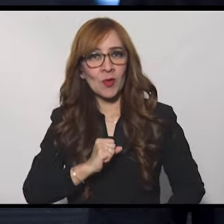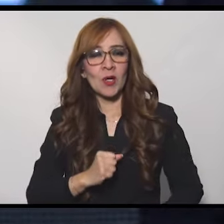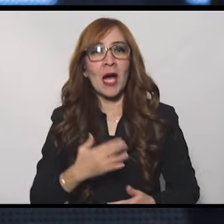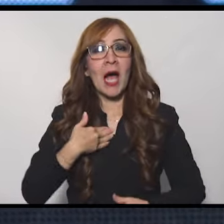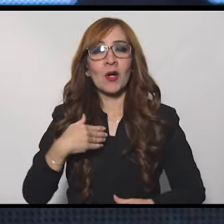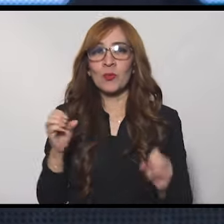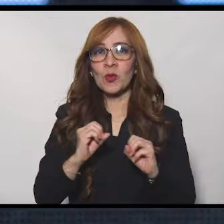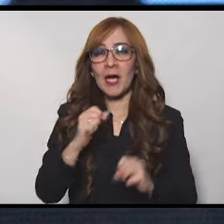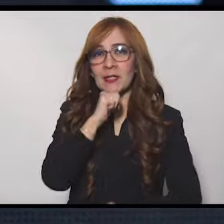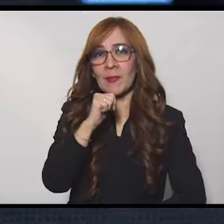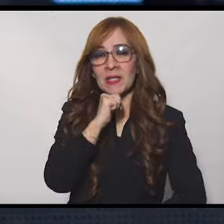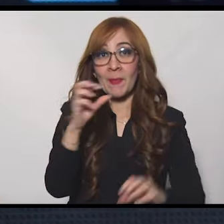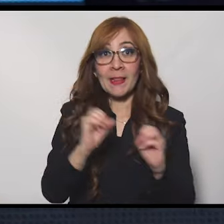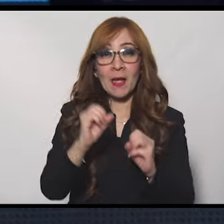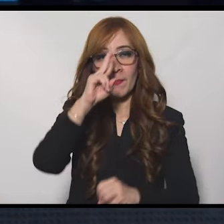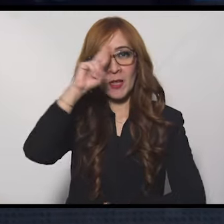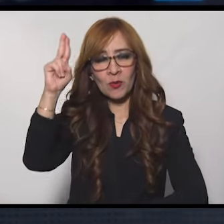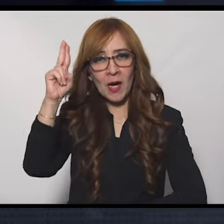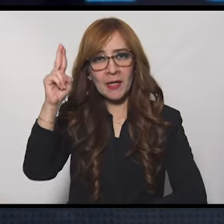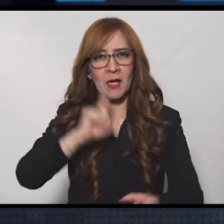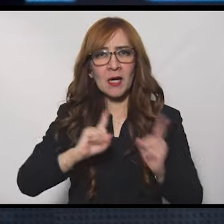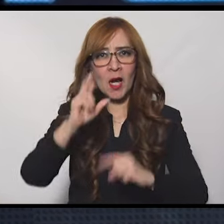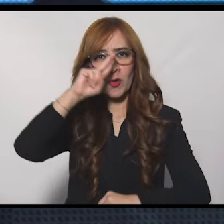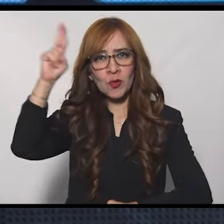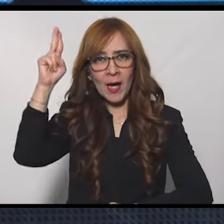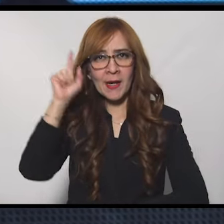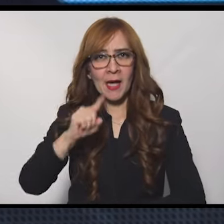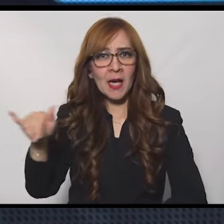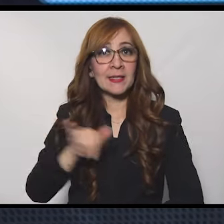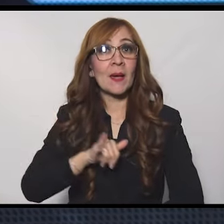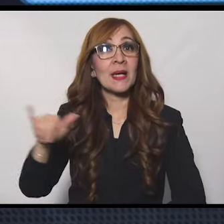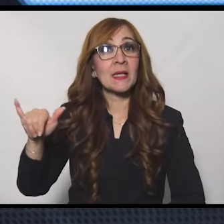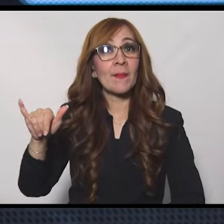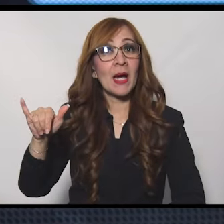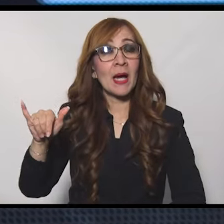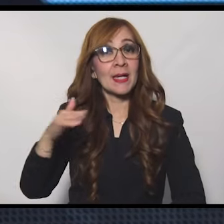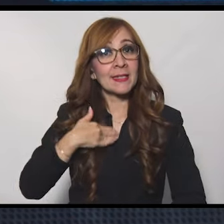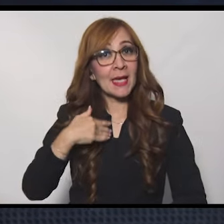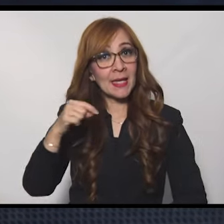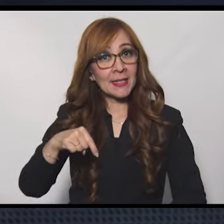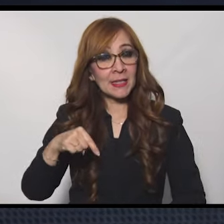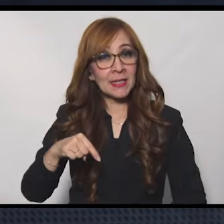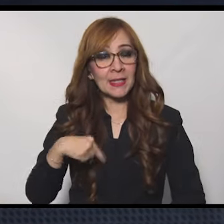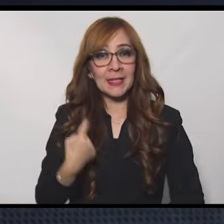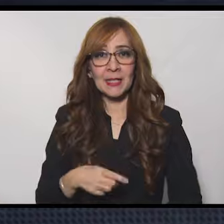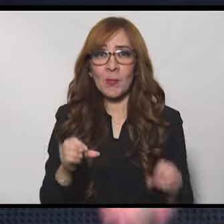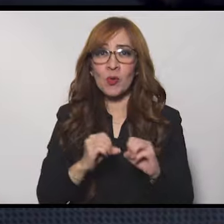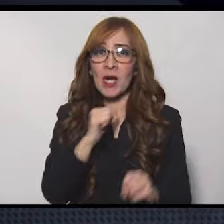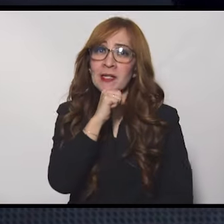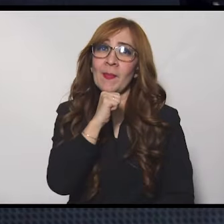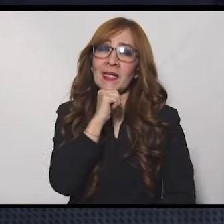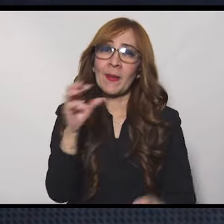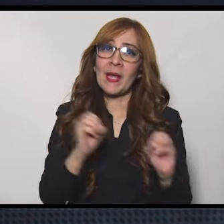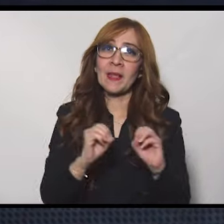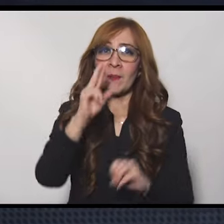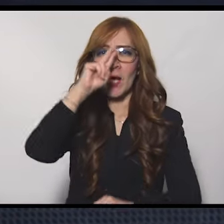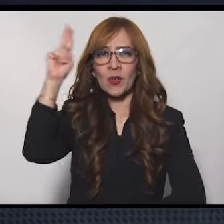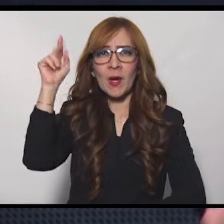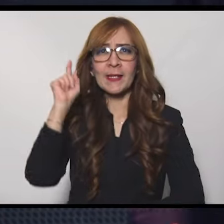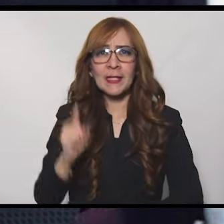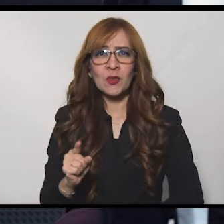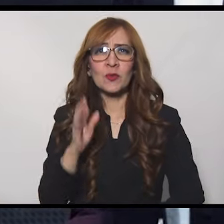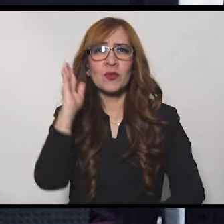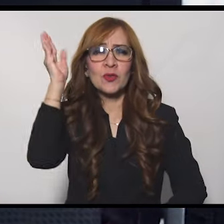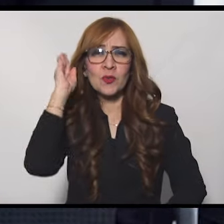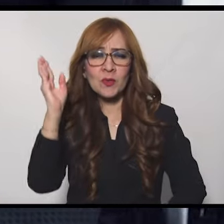God. When I know bahwa Tuhan ada sama-sama dengan saya di sini. When we realize that we are nothing without God. Itu sudah sebuah